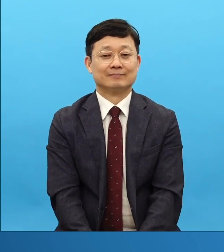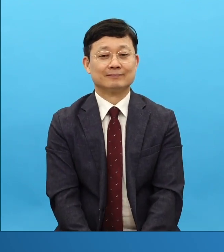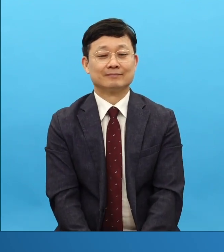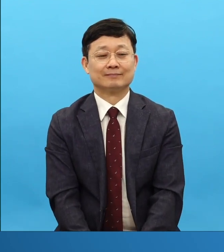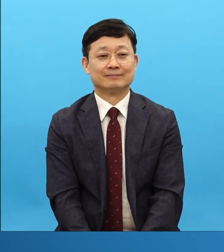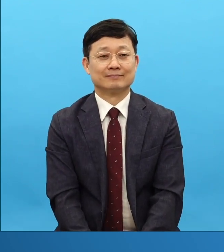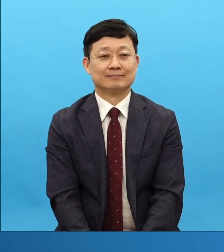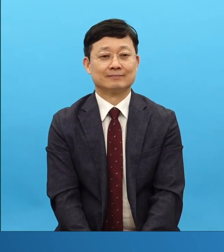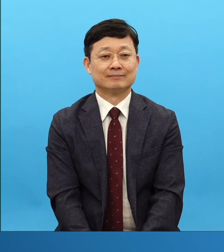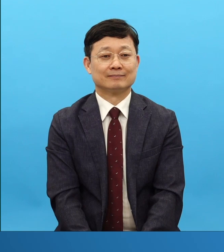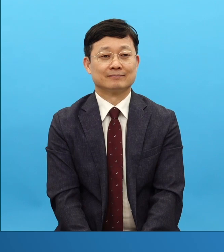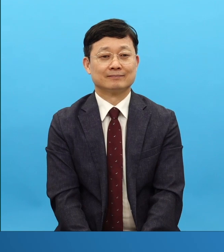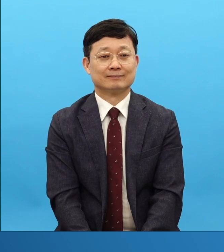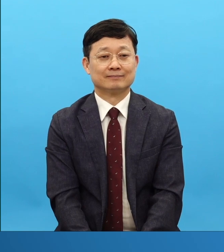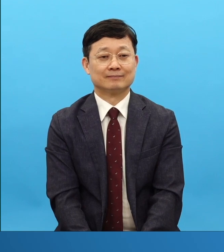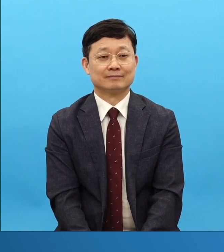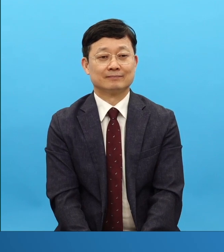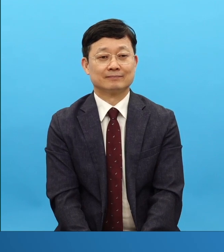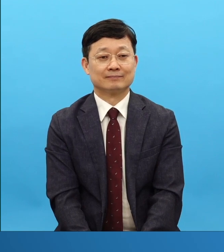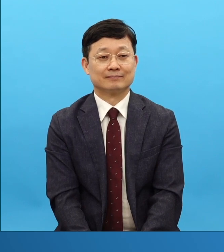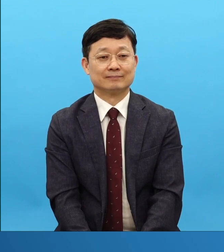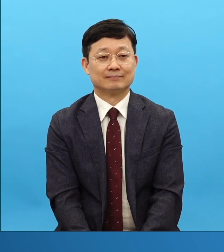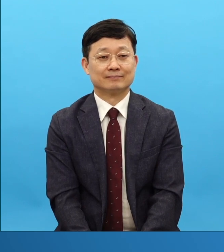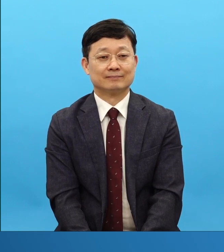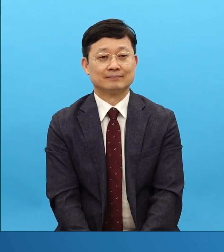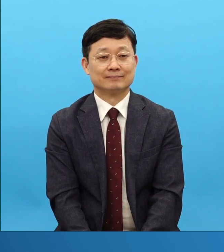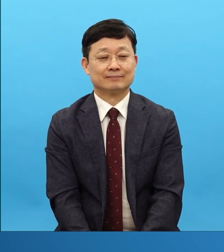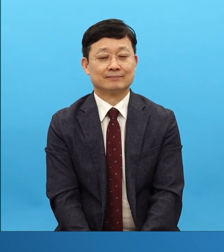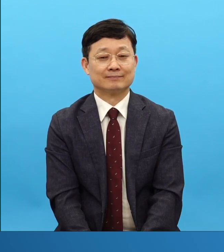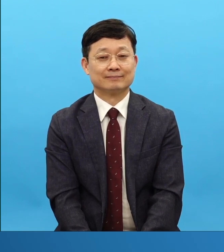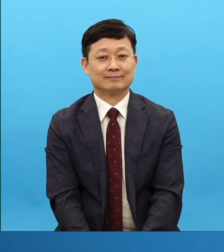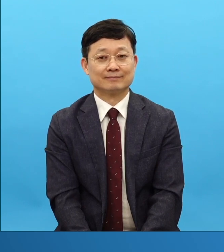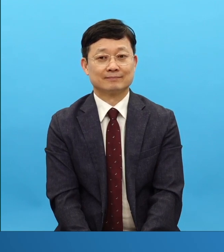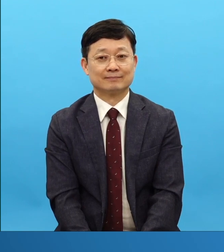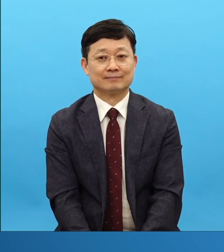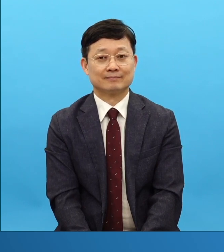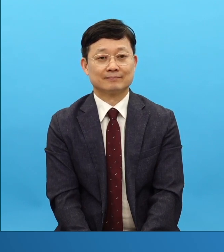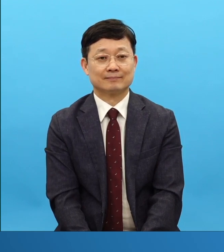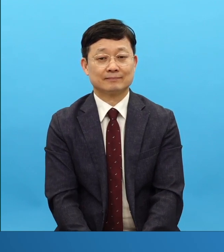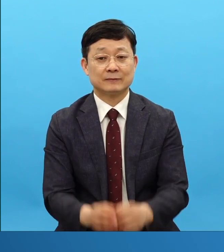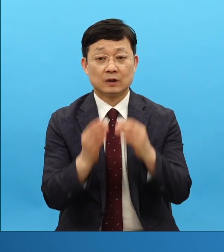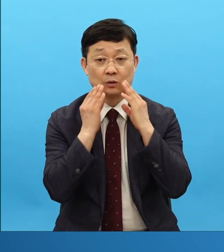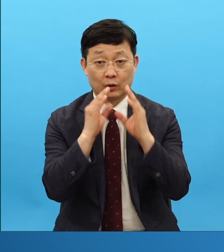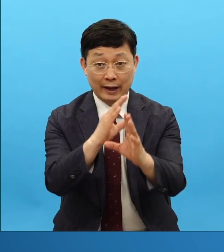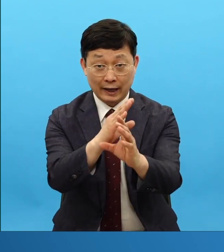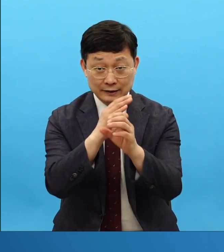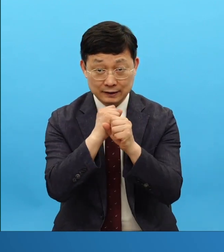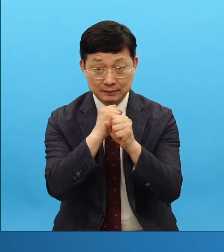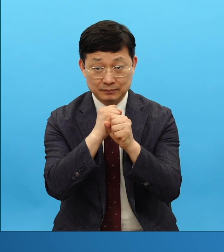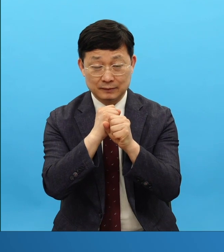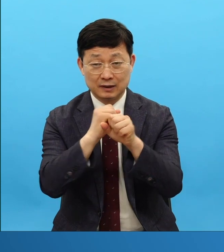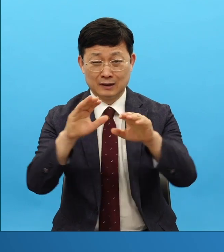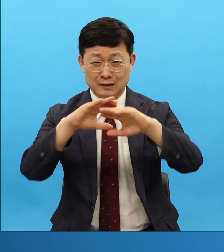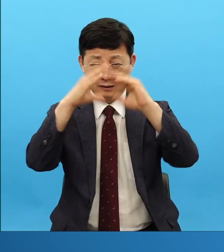핵심은 전체 메시지 아닙니까? And the core message is for everyone. 이걸 붙잡고 여러분이 모여서